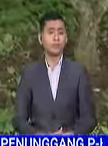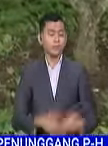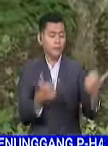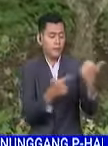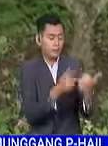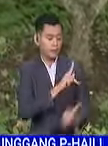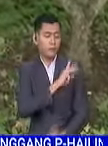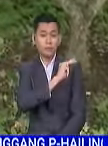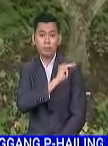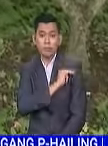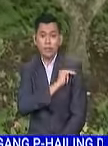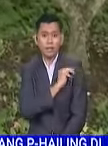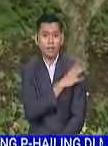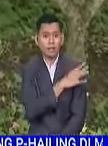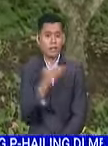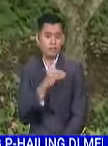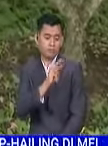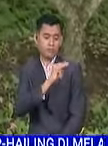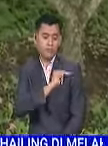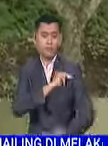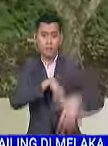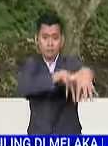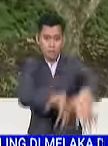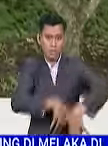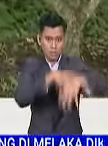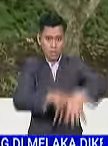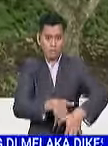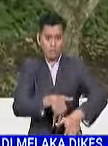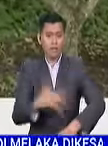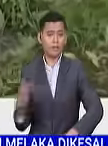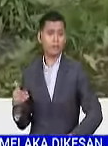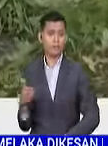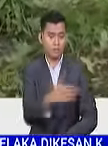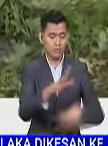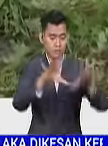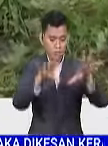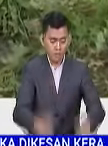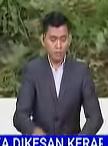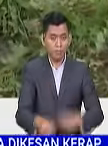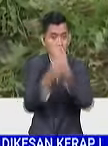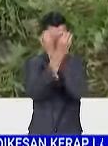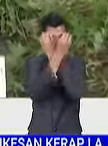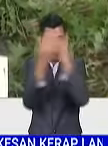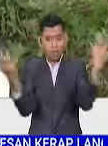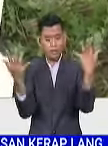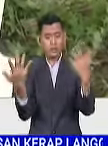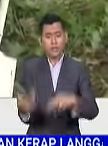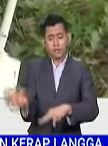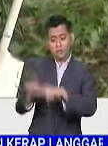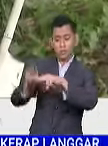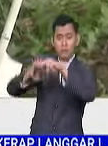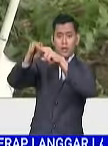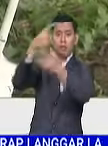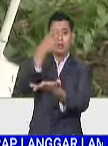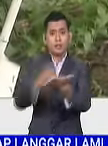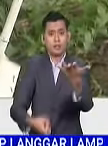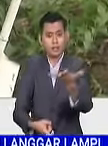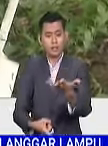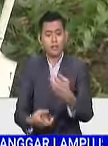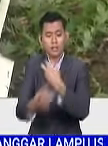Timbalan Ketua Menteri yang juga Menteri Pertanian dan Perikanan Datuk Seri Panglima Dr. Jeffrey Kitingan berkata kenaikan harga racun yang mendadak